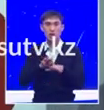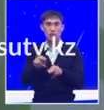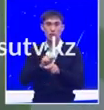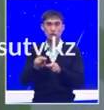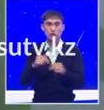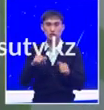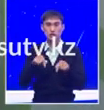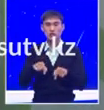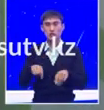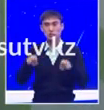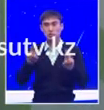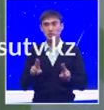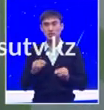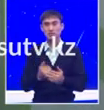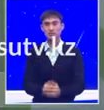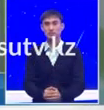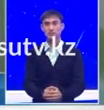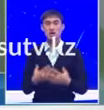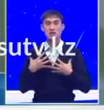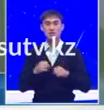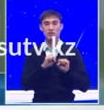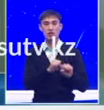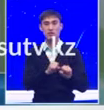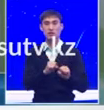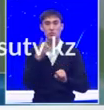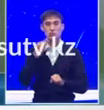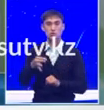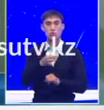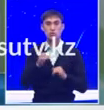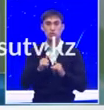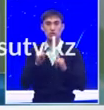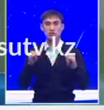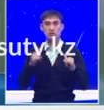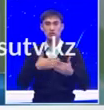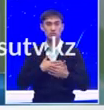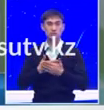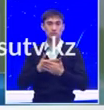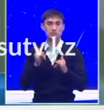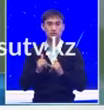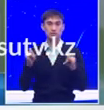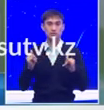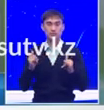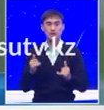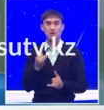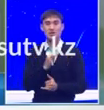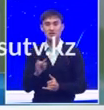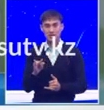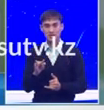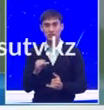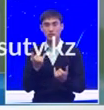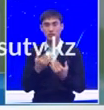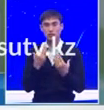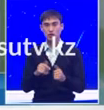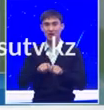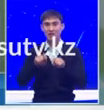специалистов. Здравоохранение Алматинской области развивается бурными темпами. И